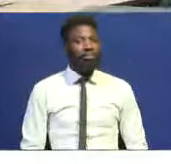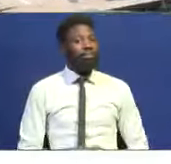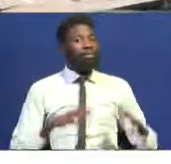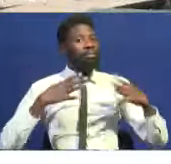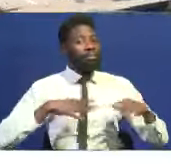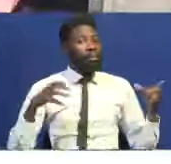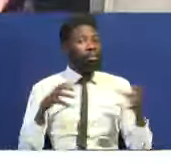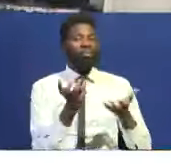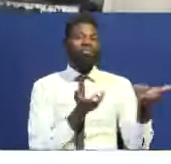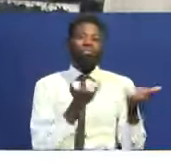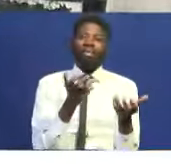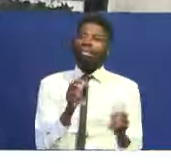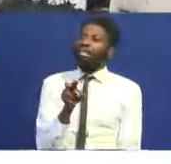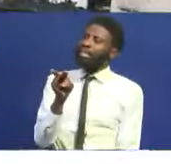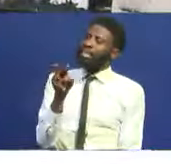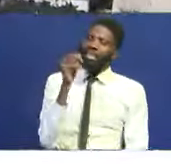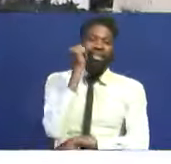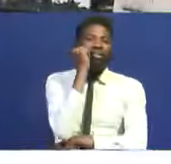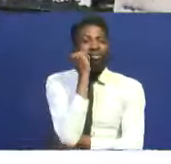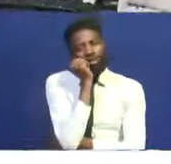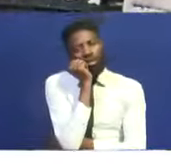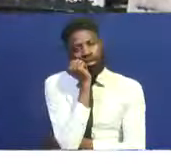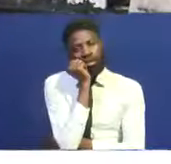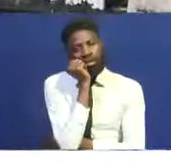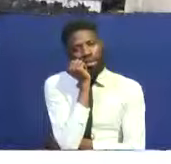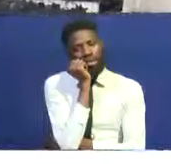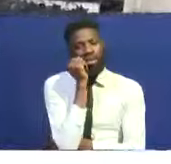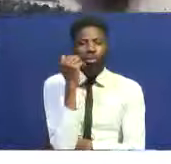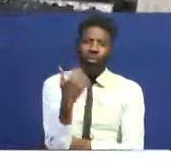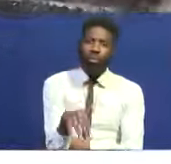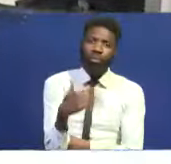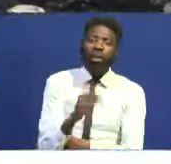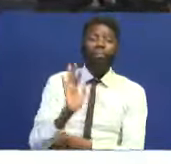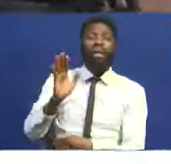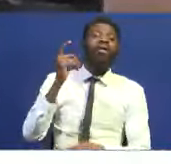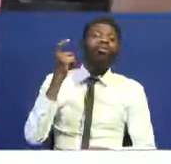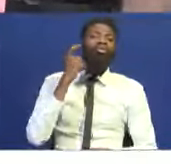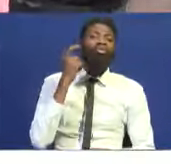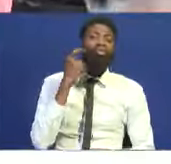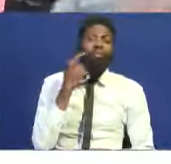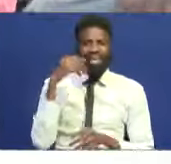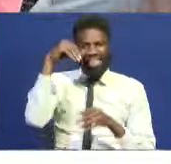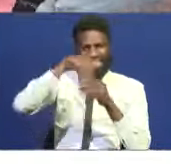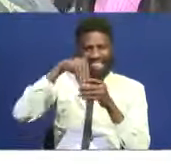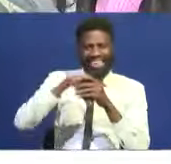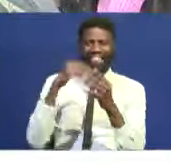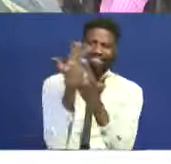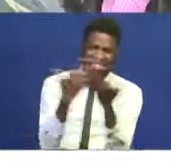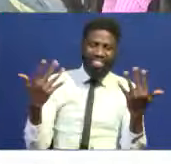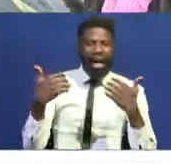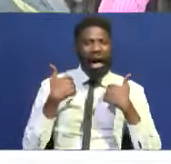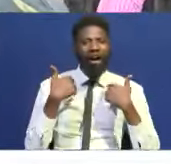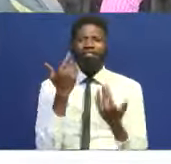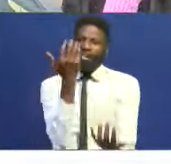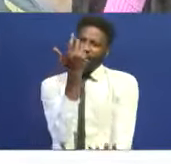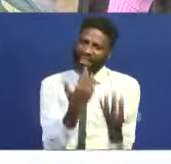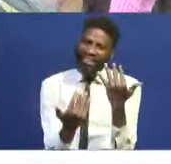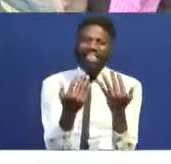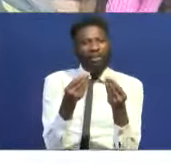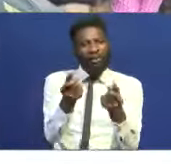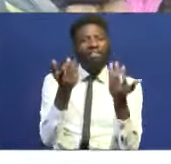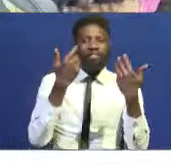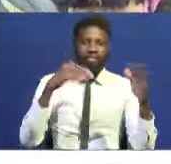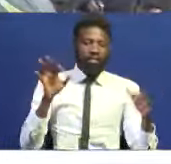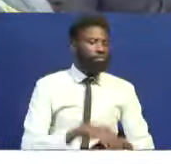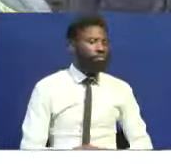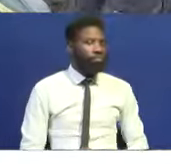Wafanyabiashara nao walitazama kwa huzuni maduka yao yaliokuwa na bidhaa za kutosha yakiteketea. Nimepigiwa simu nikaambiwa moto imekuwa